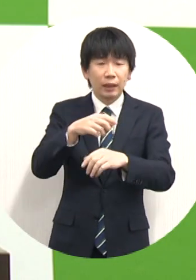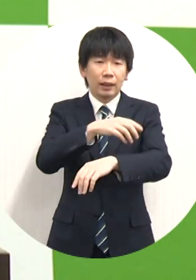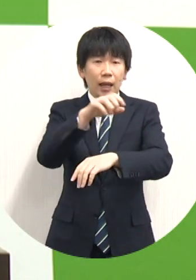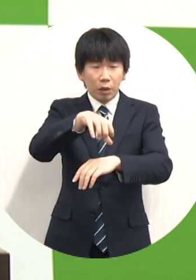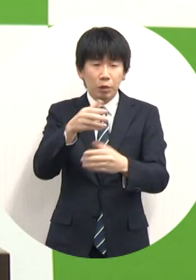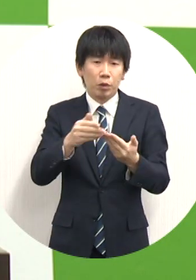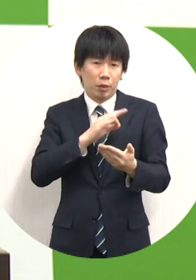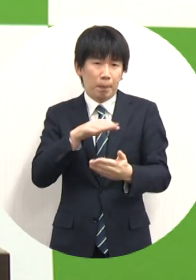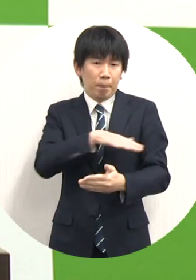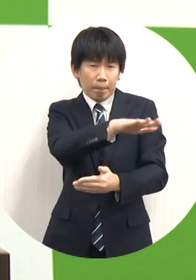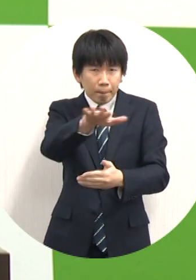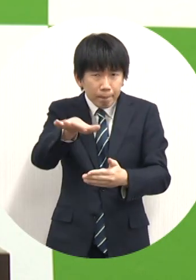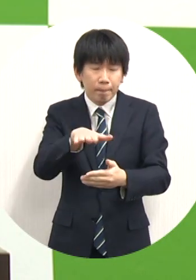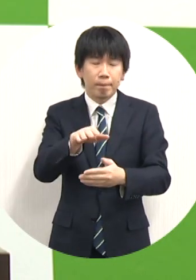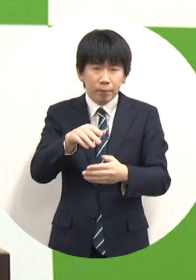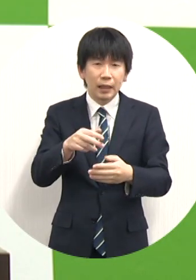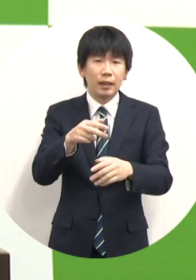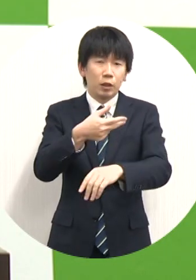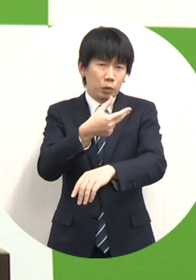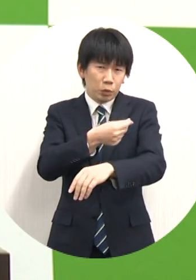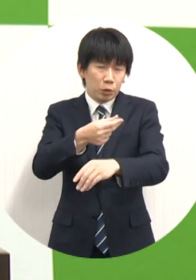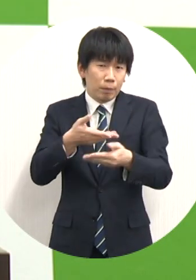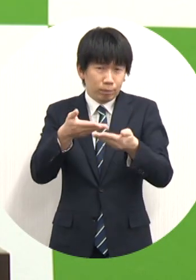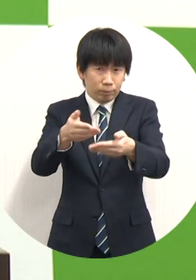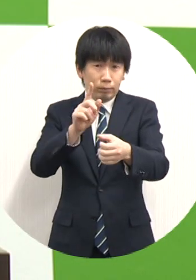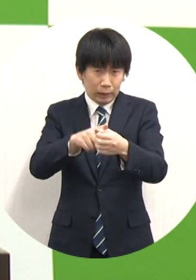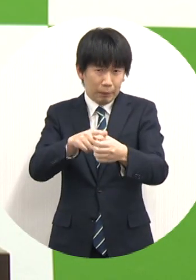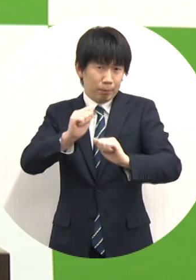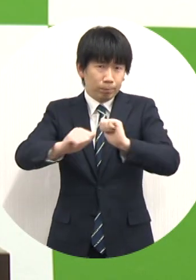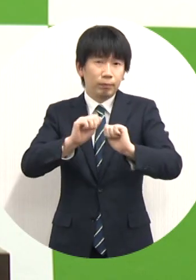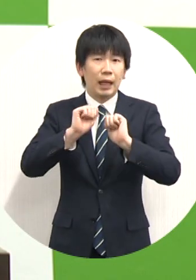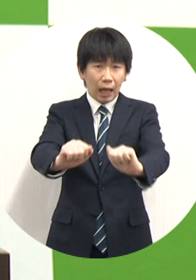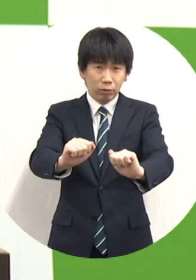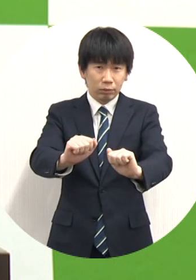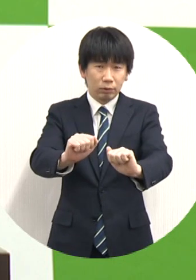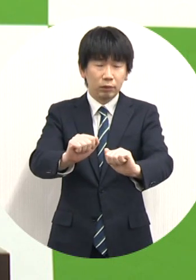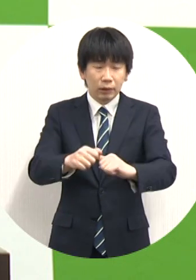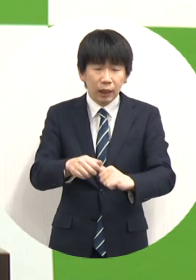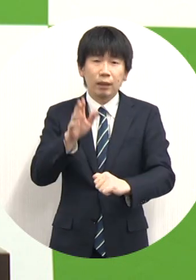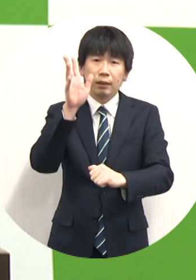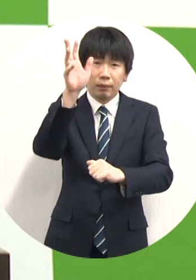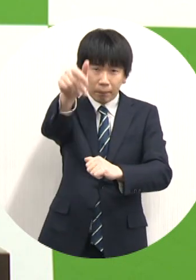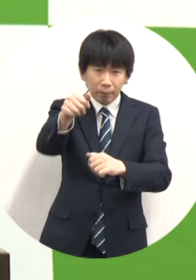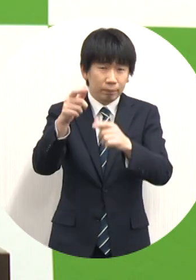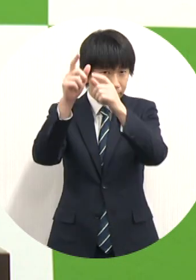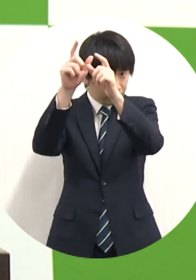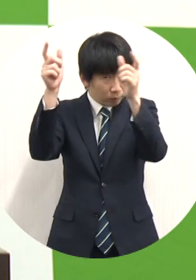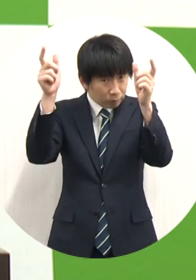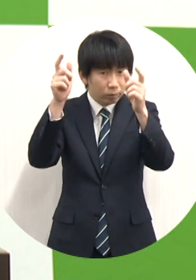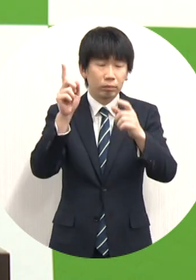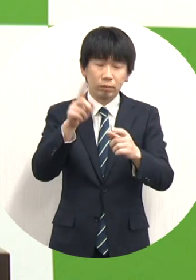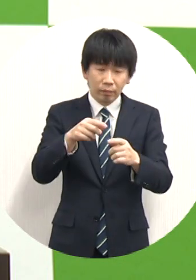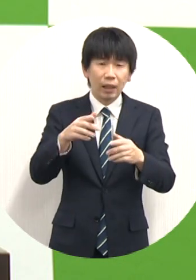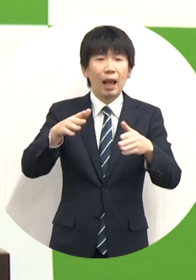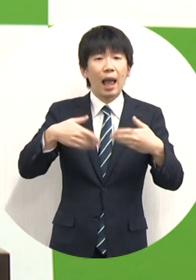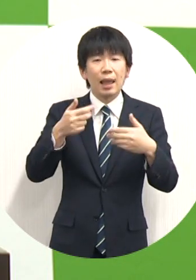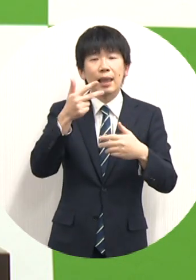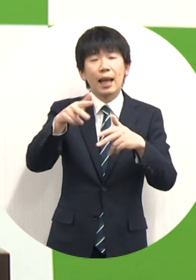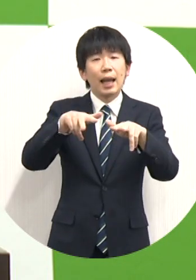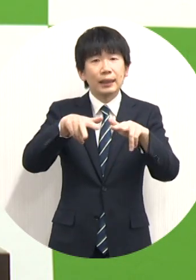摂取を進めてまいりますまた将来ビジョンやあったか姿勢第2ステージの